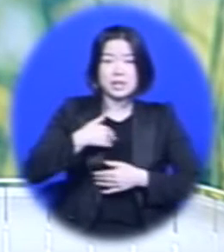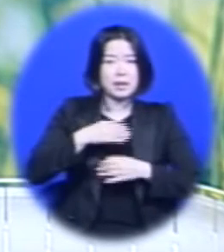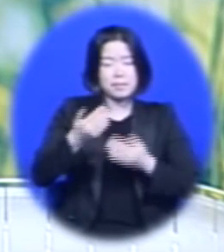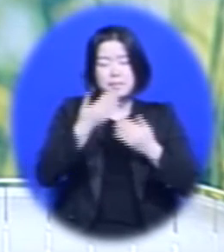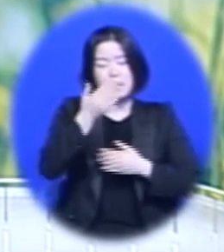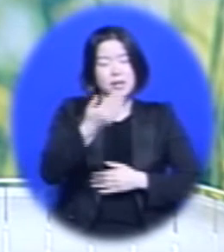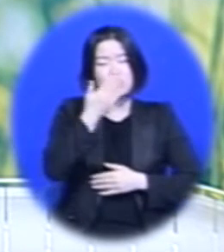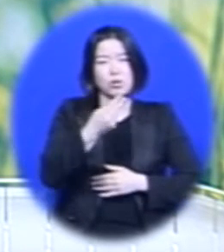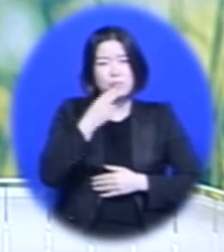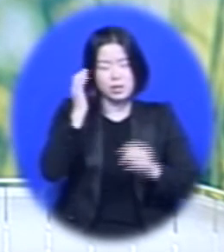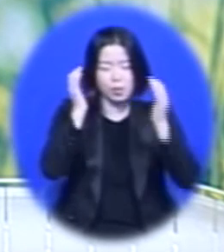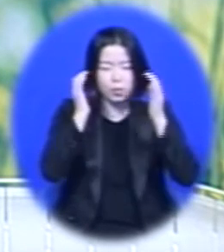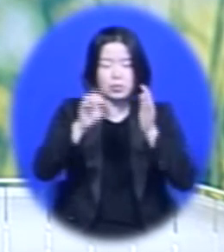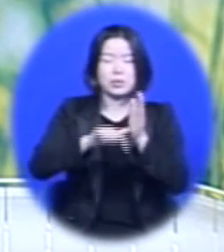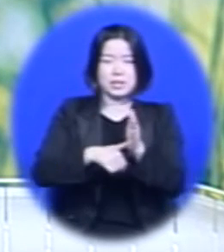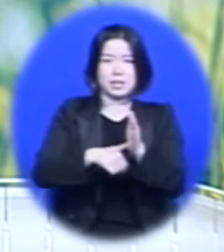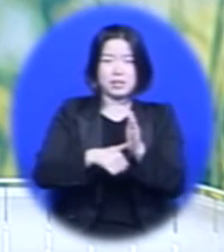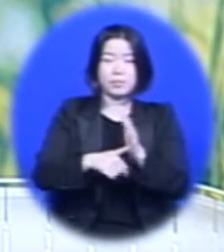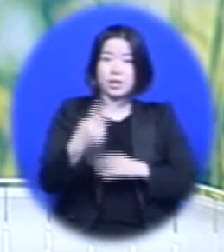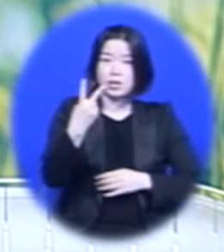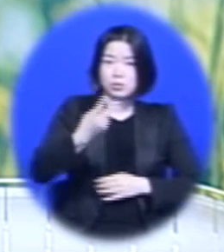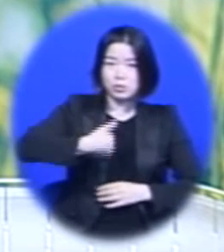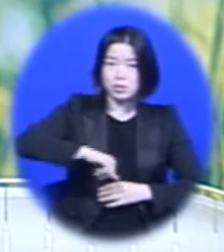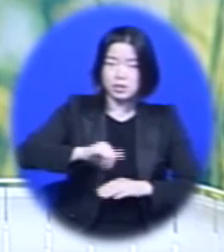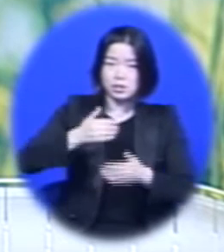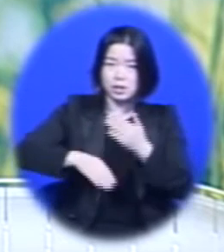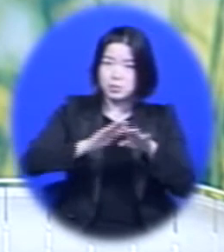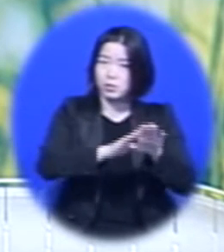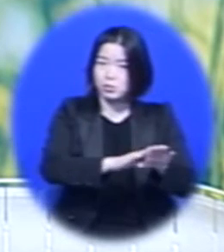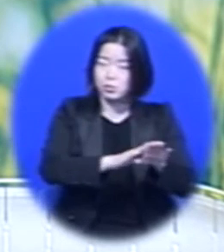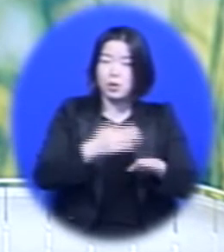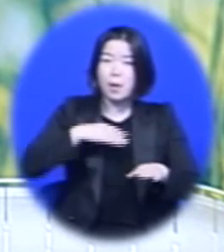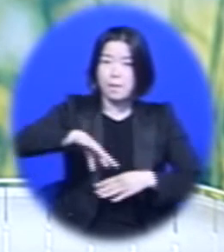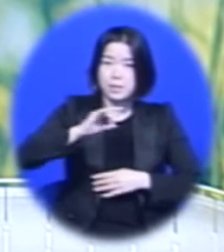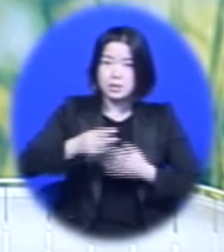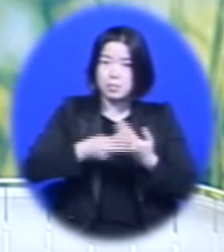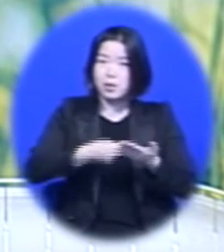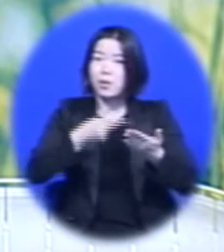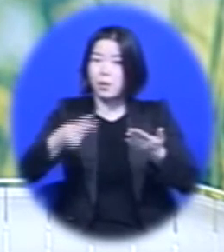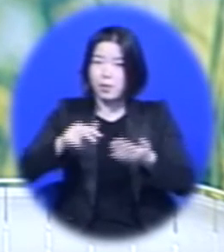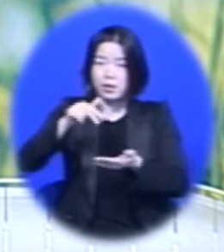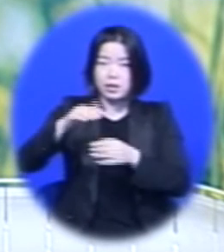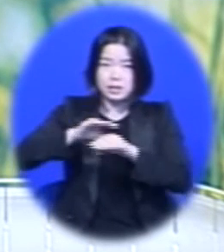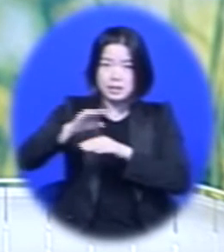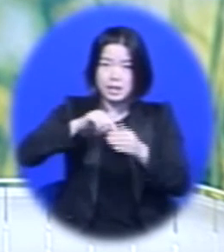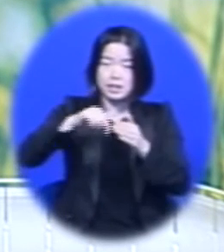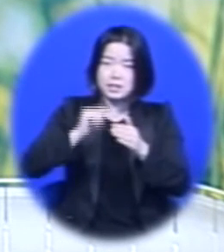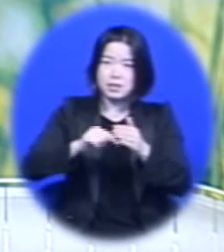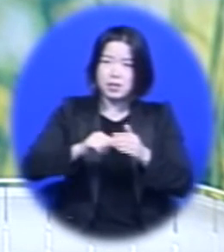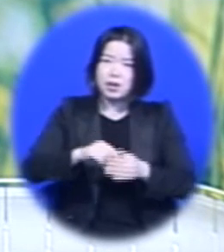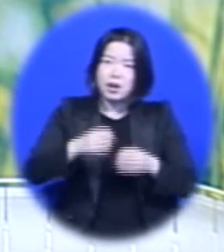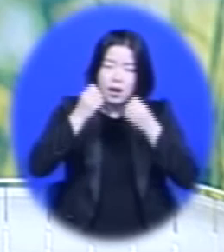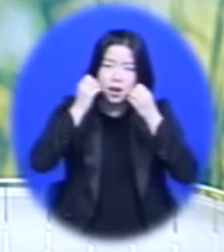고통의 시간이었습니다. 두 자녀를 남겨두고 병원을 먼저 퇴원하여 떠난 차 안에서 신생아 중환자실로